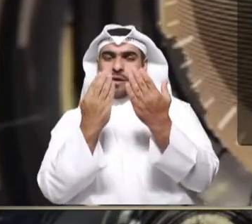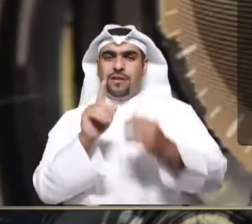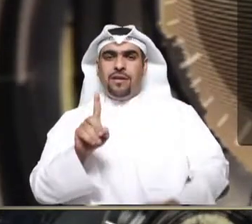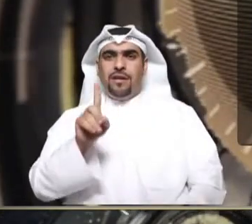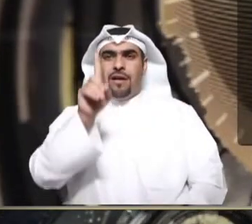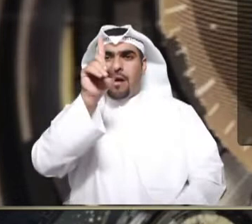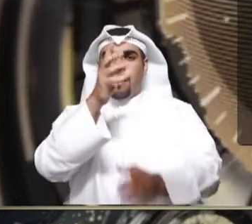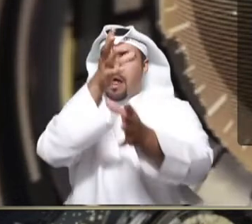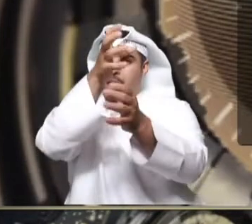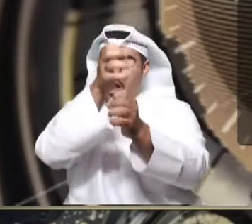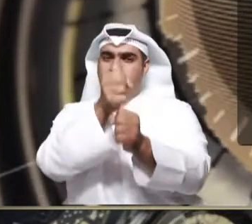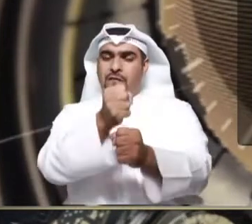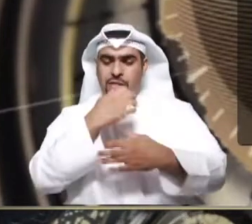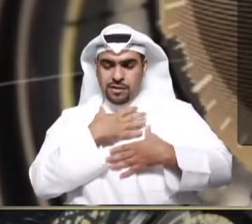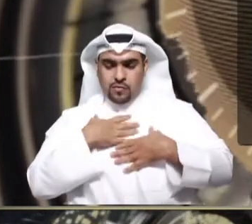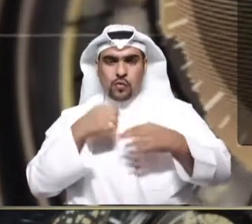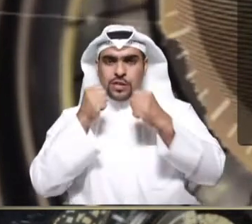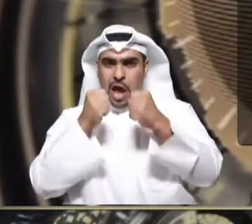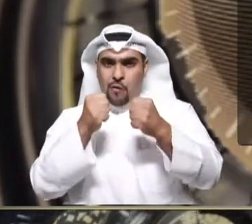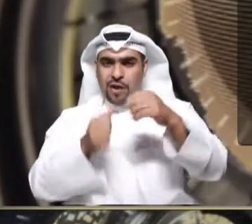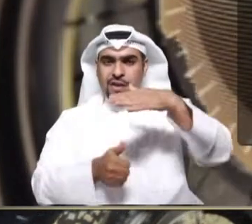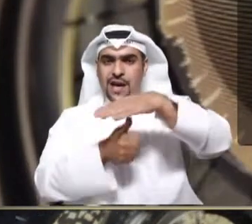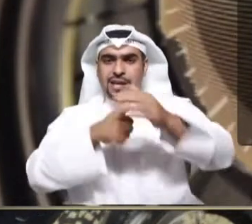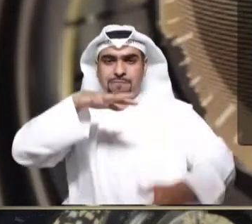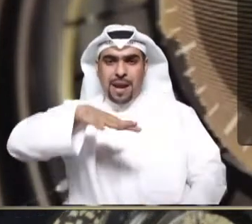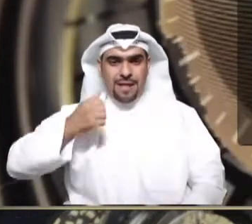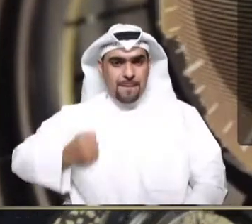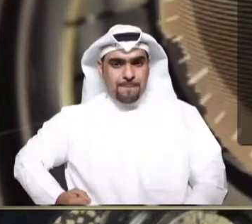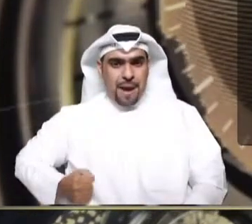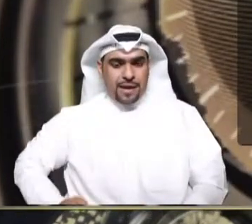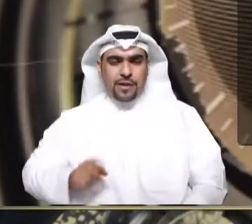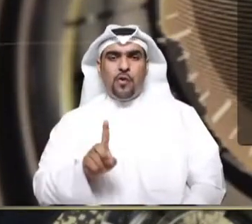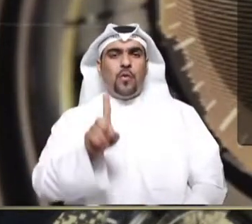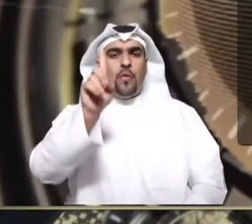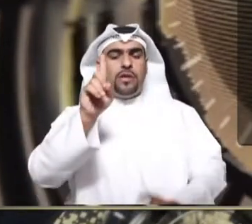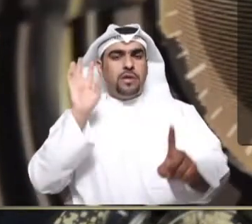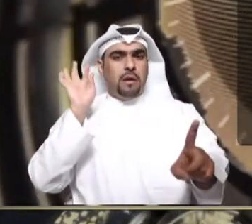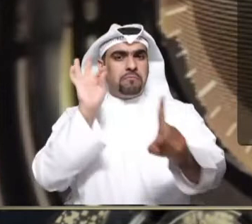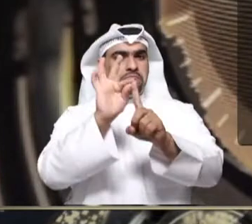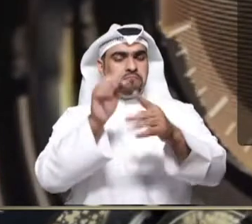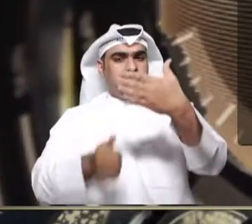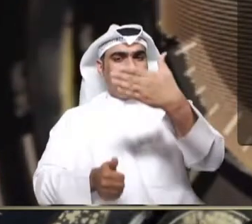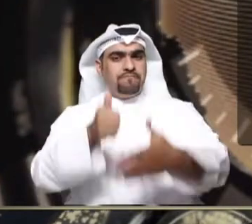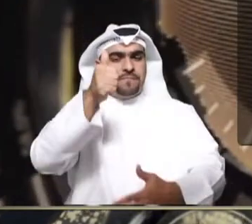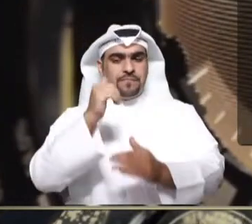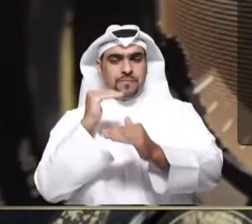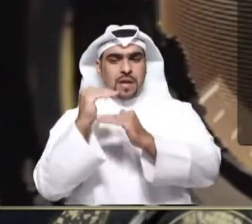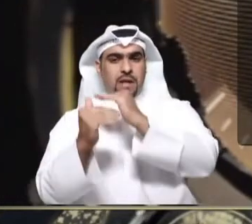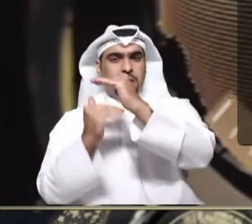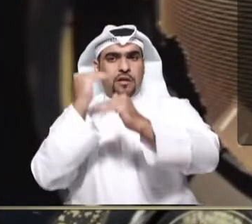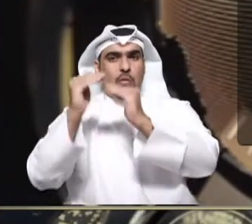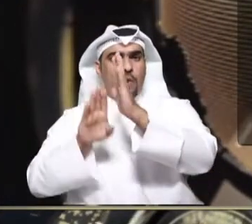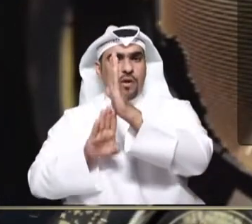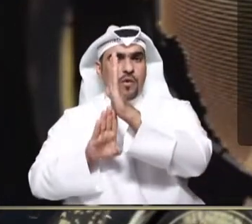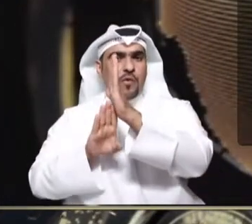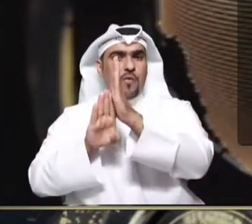على جلالته بدوام الصحة والعافية، ويحقق لمملكة البحرين الشقيقة كل ما تتطلع